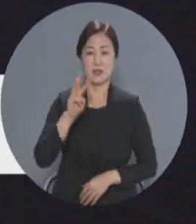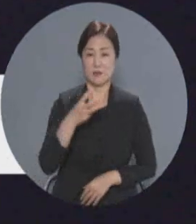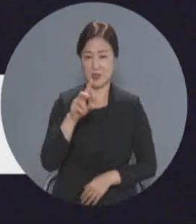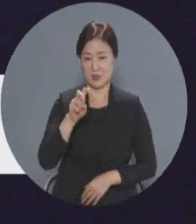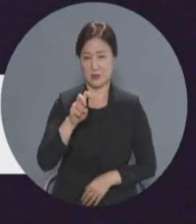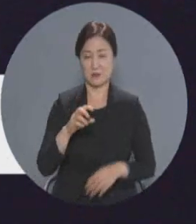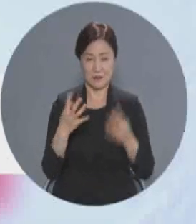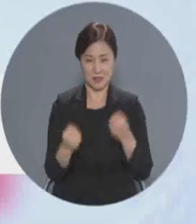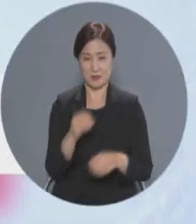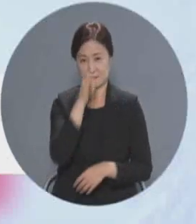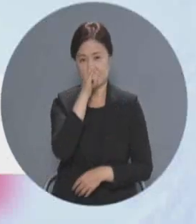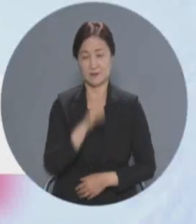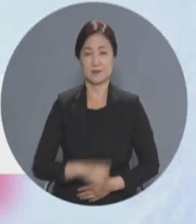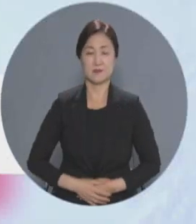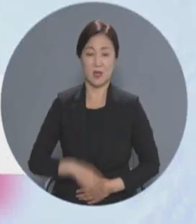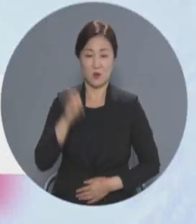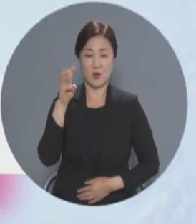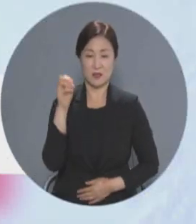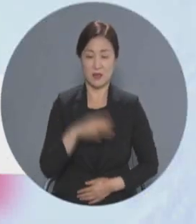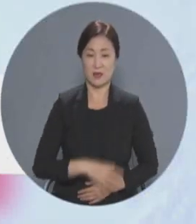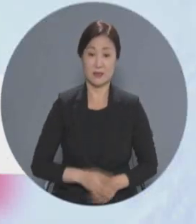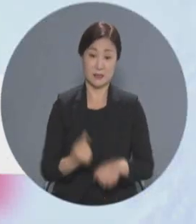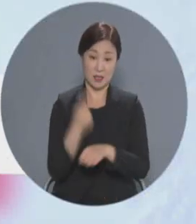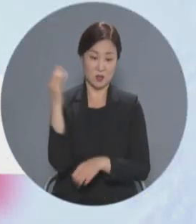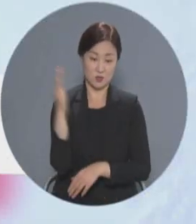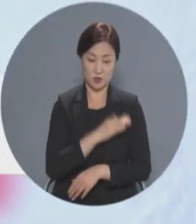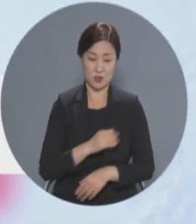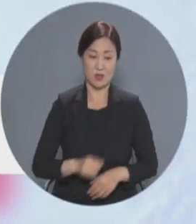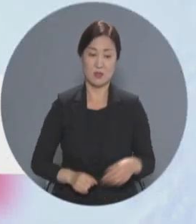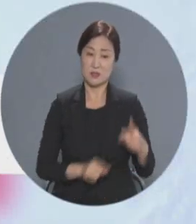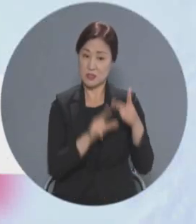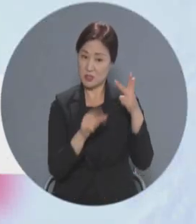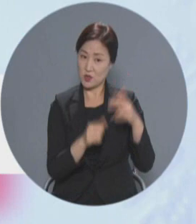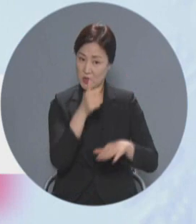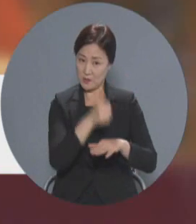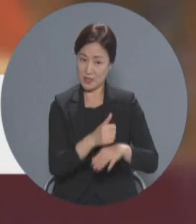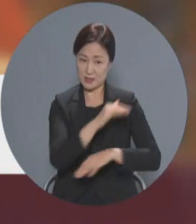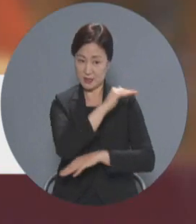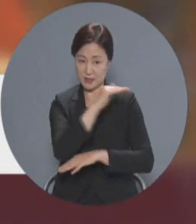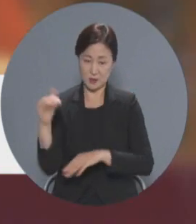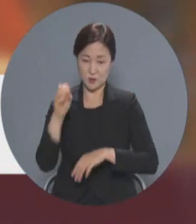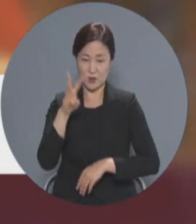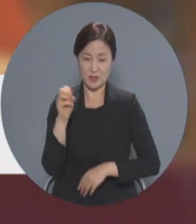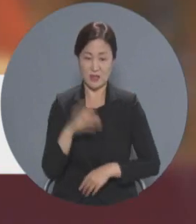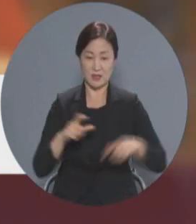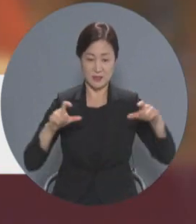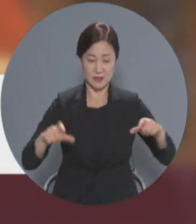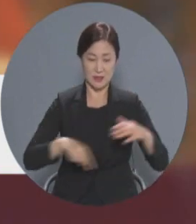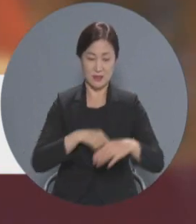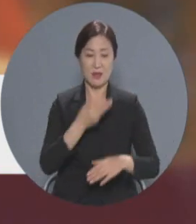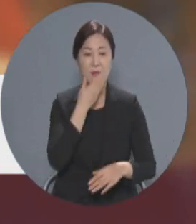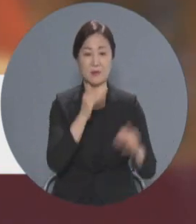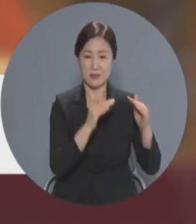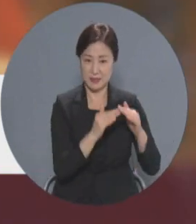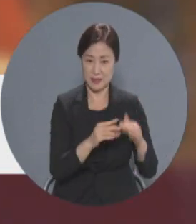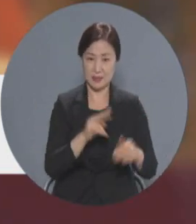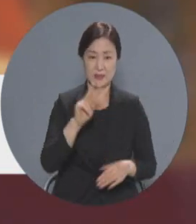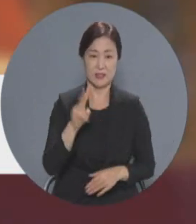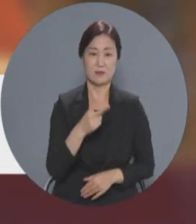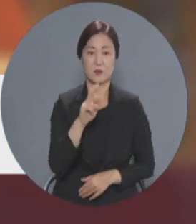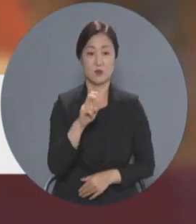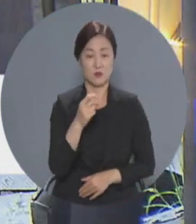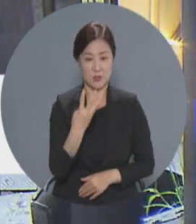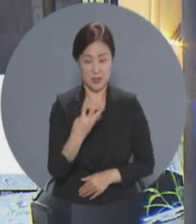집계됐습니다. 광양시에 따르면 지난해부터 지난달 말까지 광양 지역 내에서만 일반 음식점